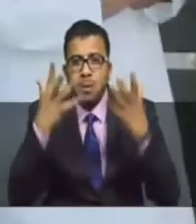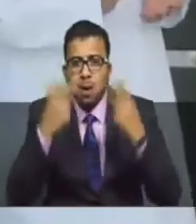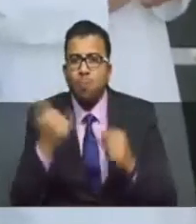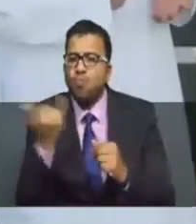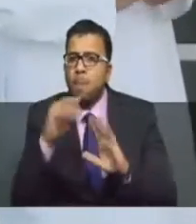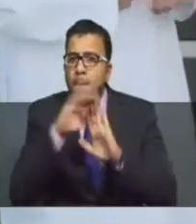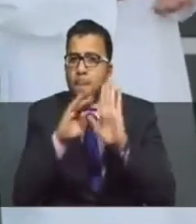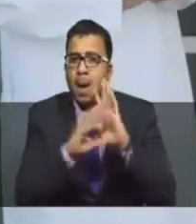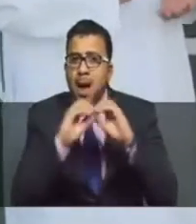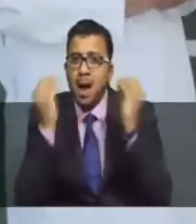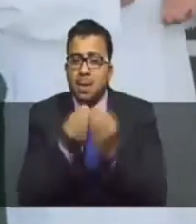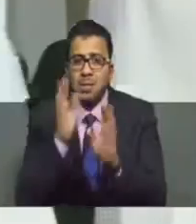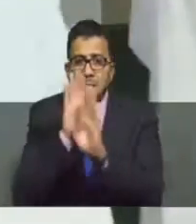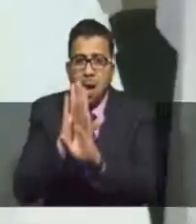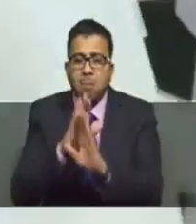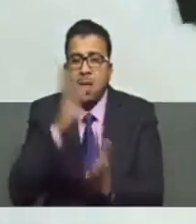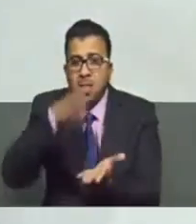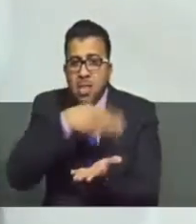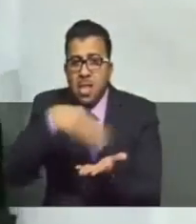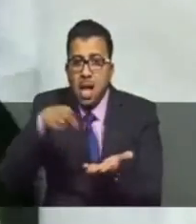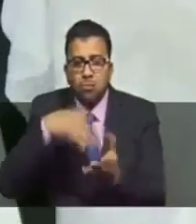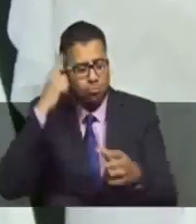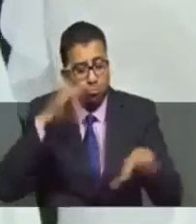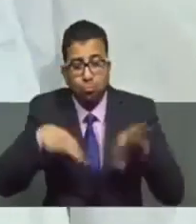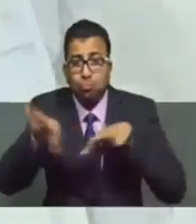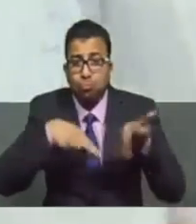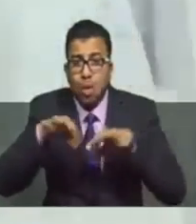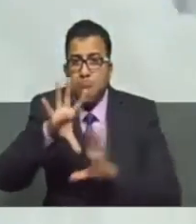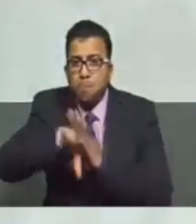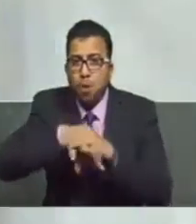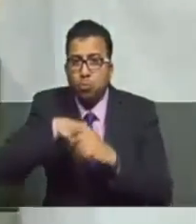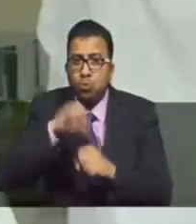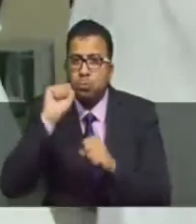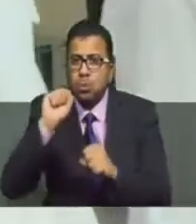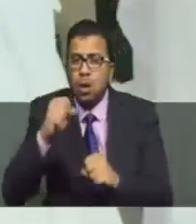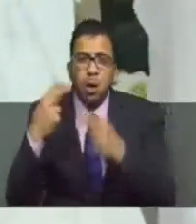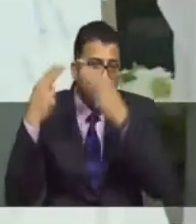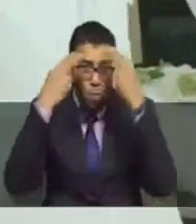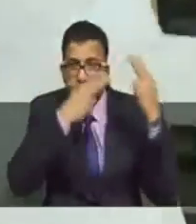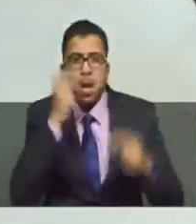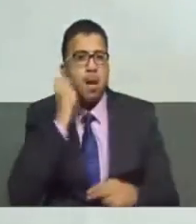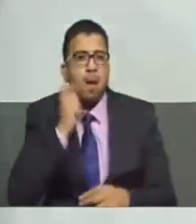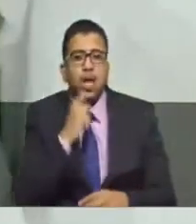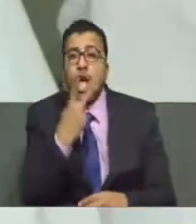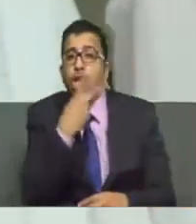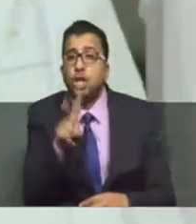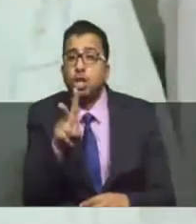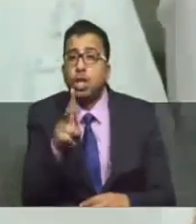الهيئة في دعم صناعة القرار والتخطيط الاستراتيجي وإنجاح المشاريع المرتبطة برؤية